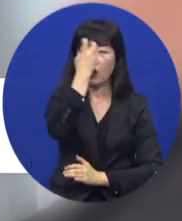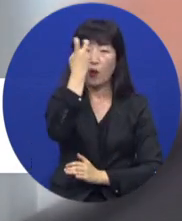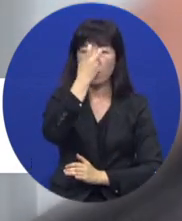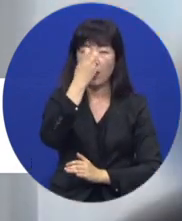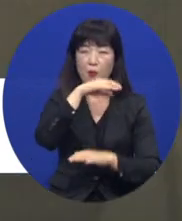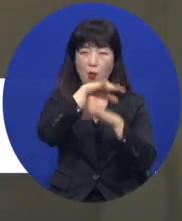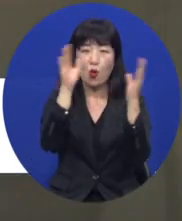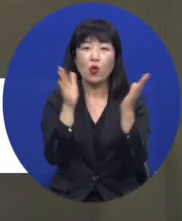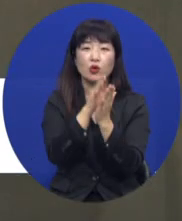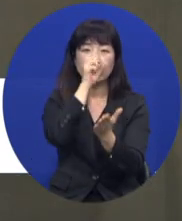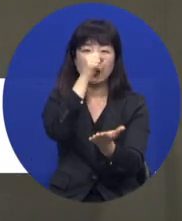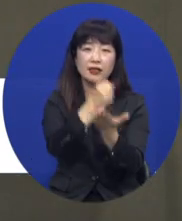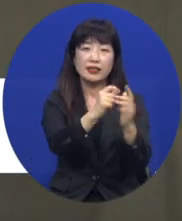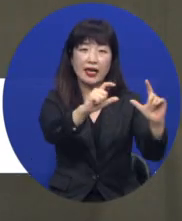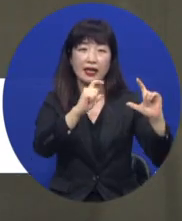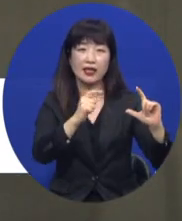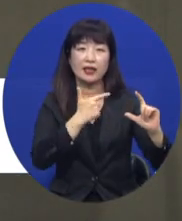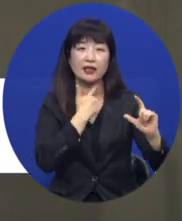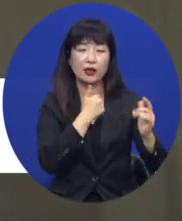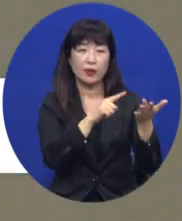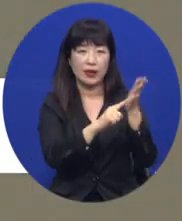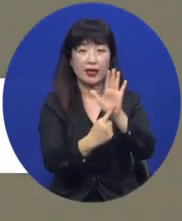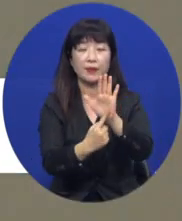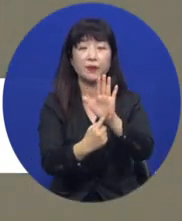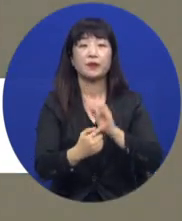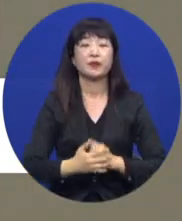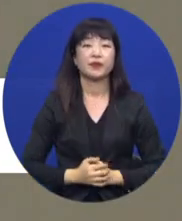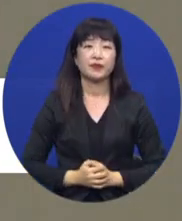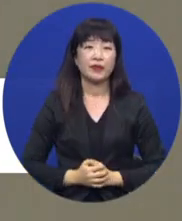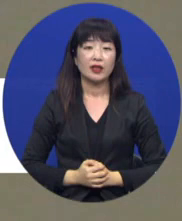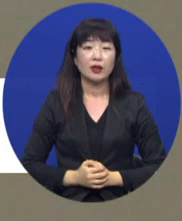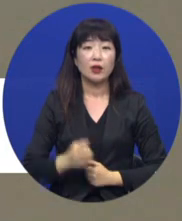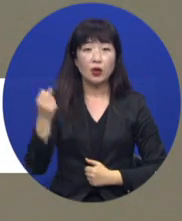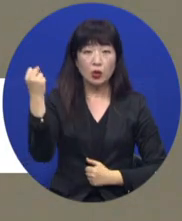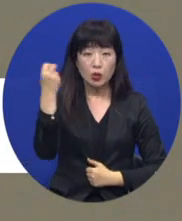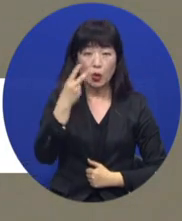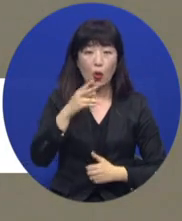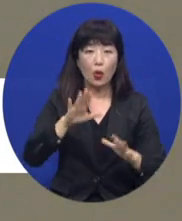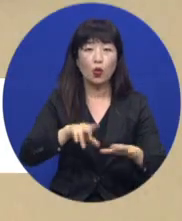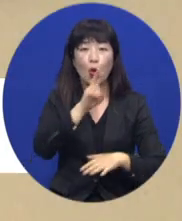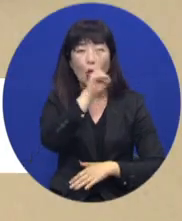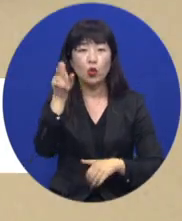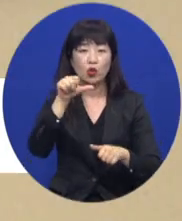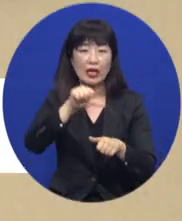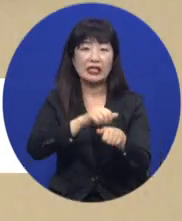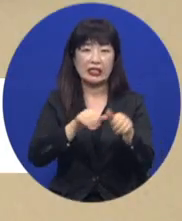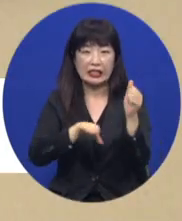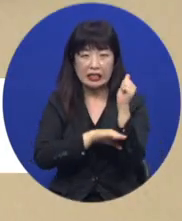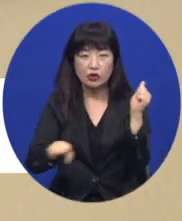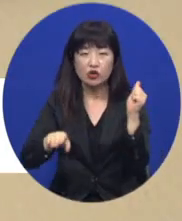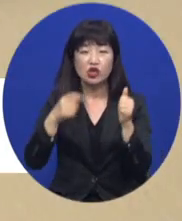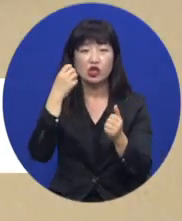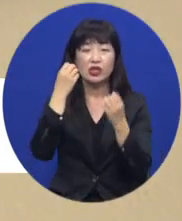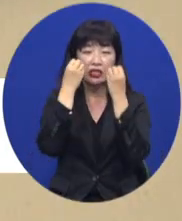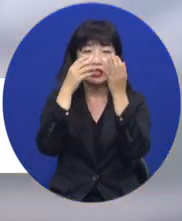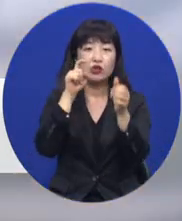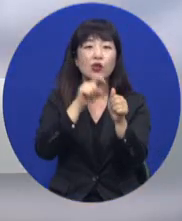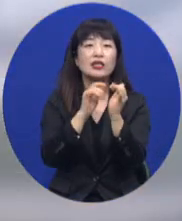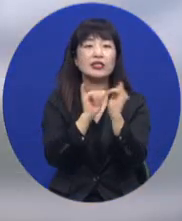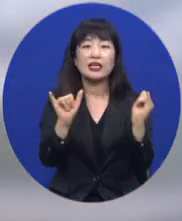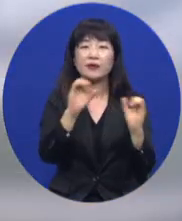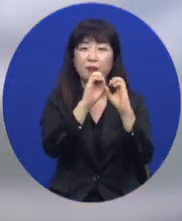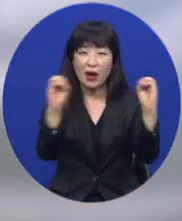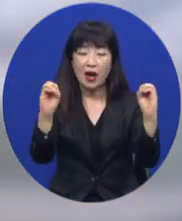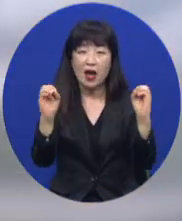모두 음성 판정을 받았다고 밝혔습니다 한편 오늘 오후 5시 기준으로 제주 지역의 신규 확진 자가 발생하지 않아